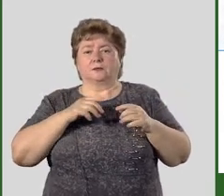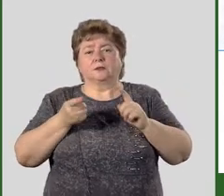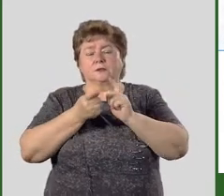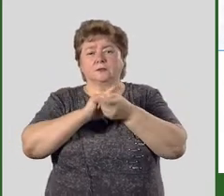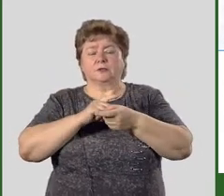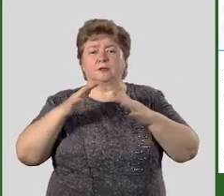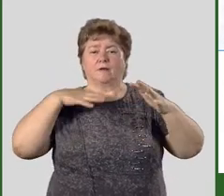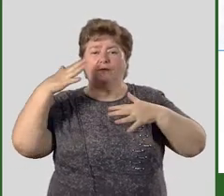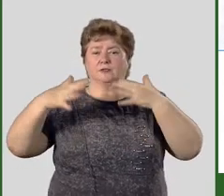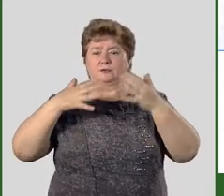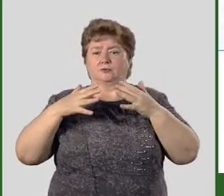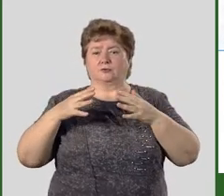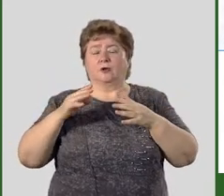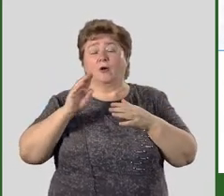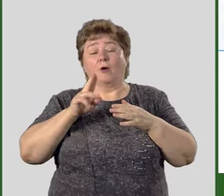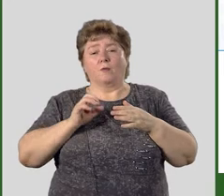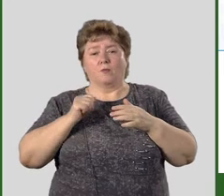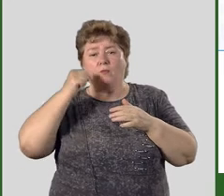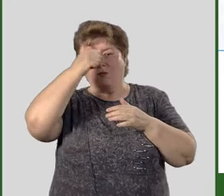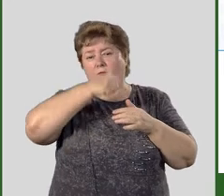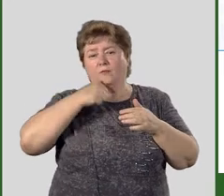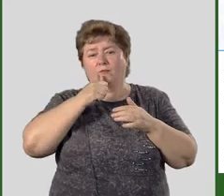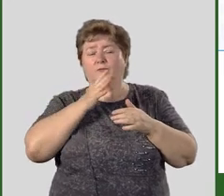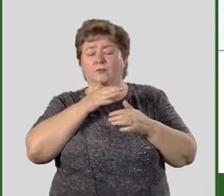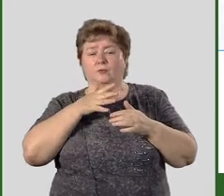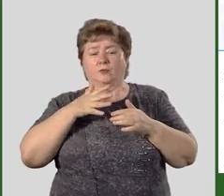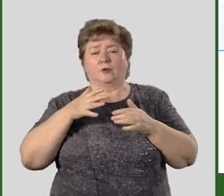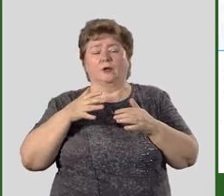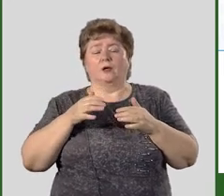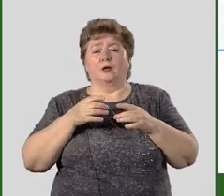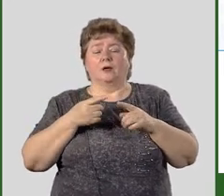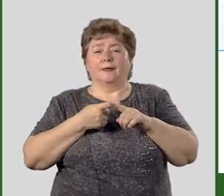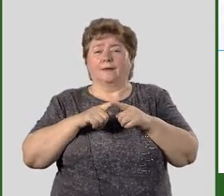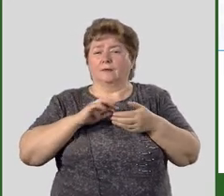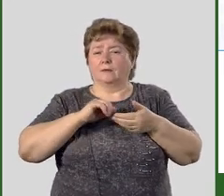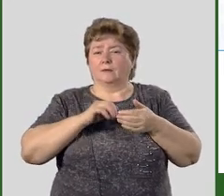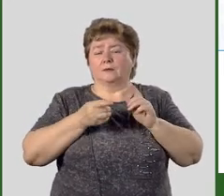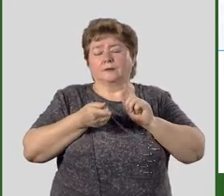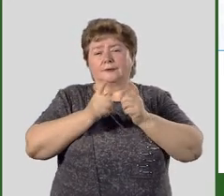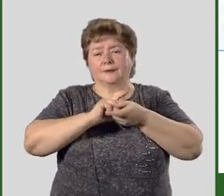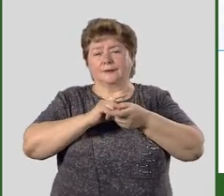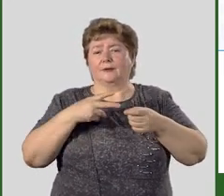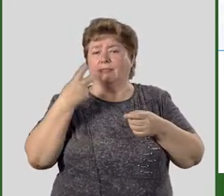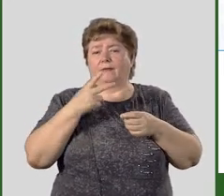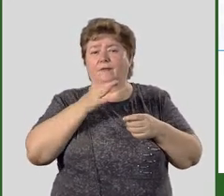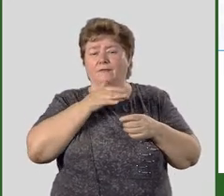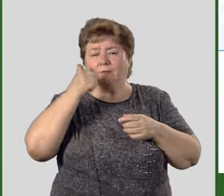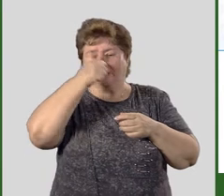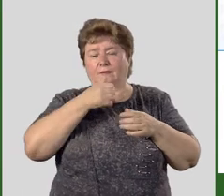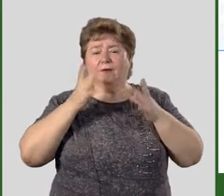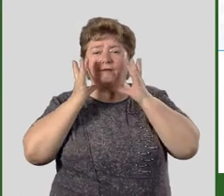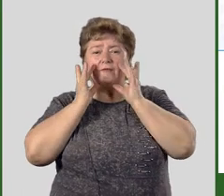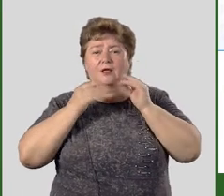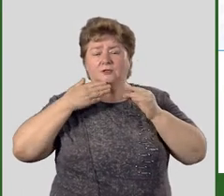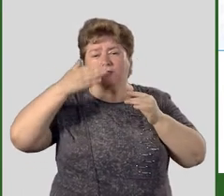смена воздушных масс по сезонам года. Это вызывает чередование двух сезонов –